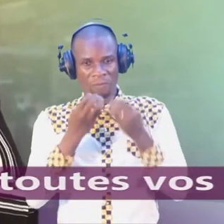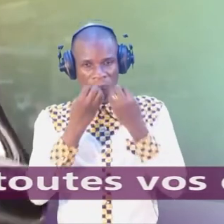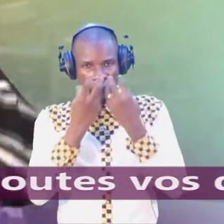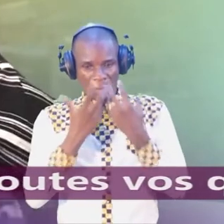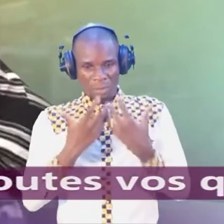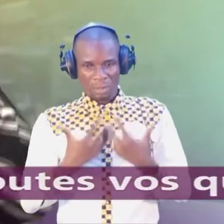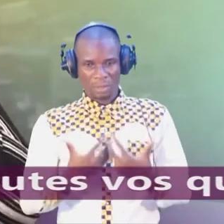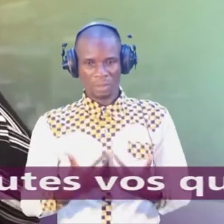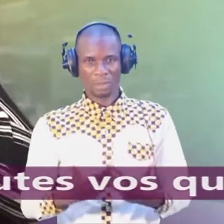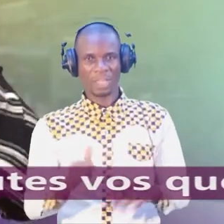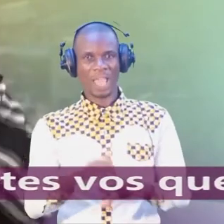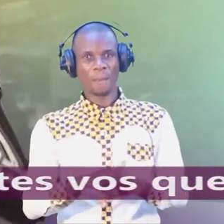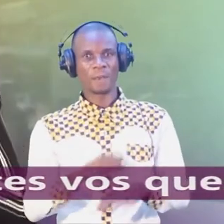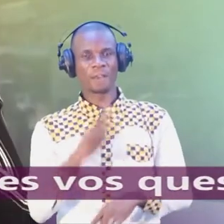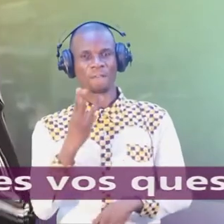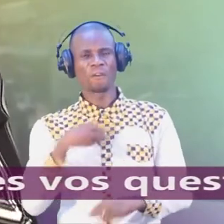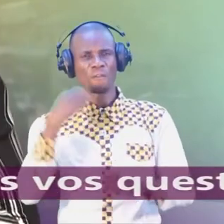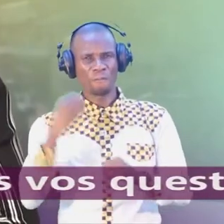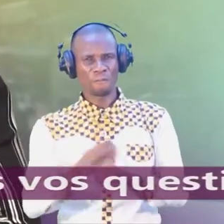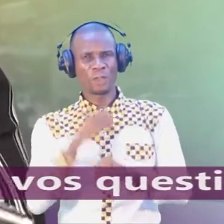ya kusinzia.